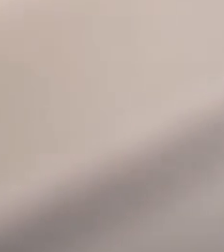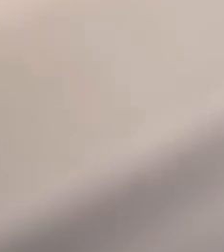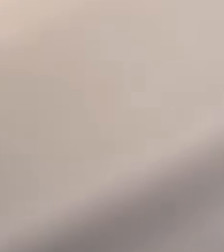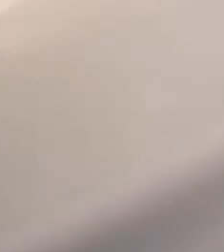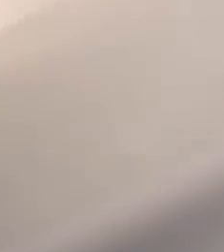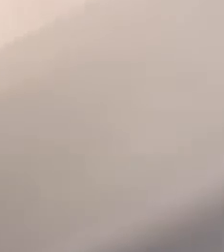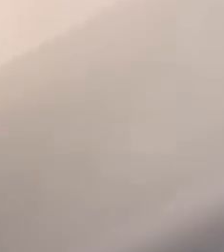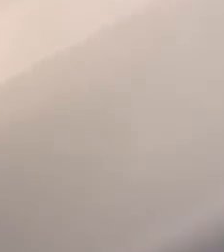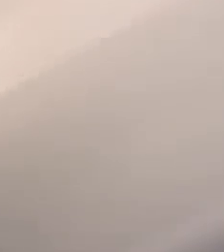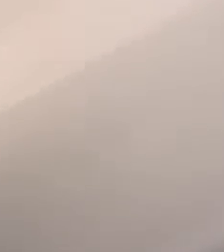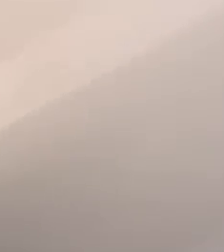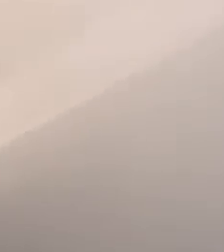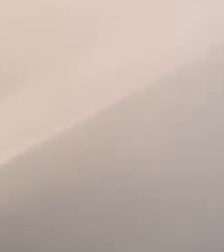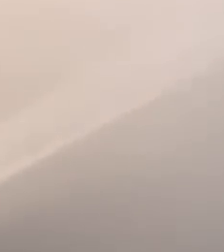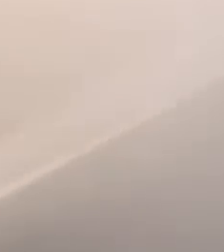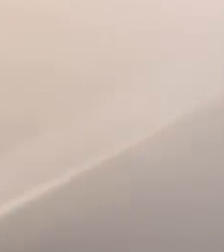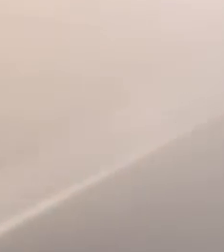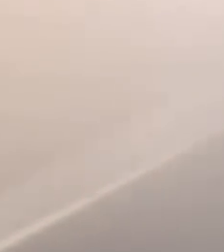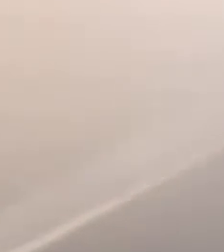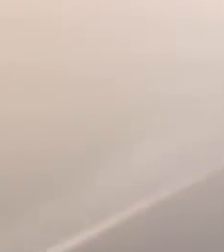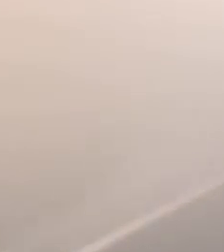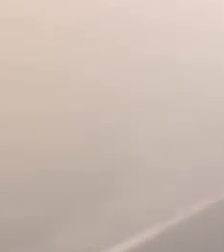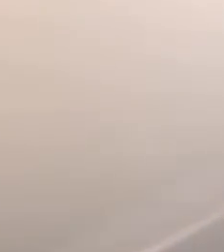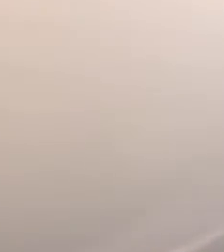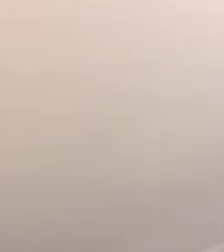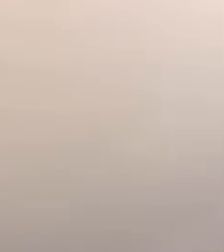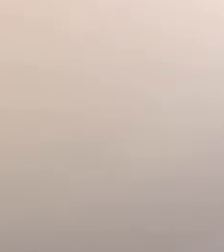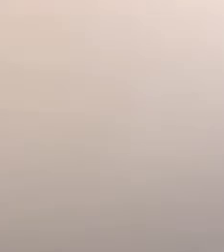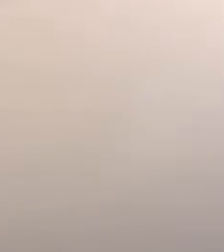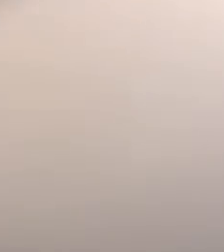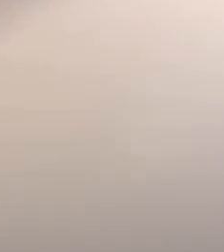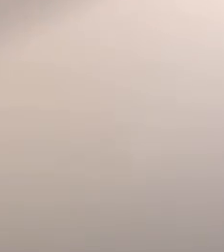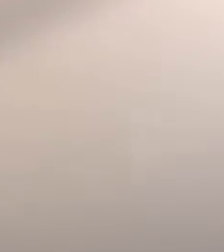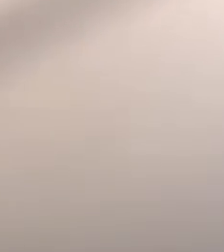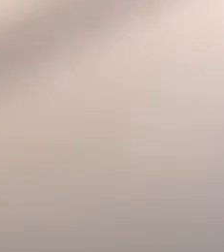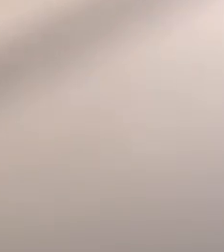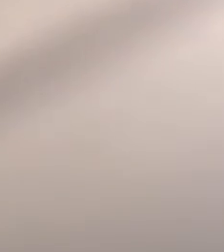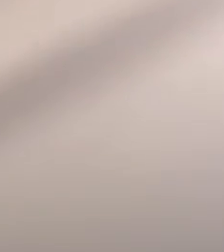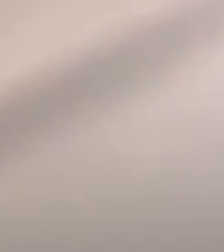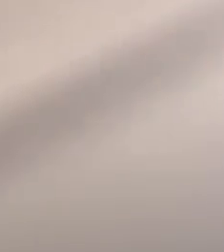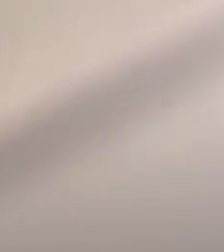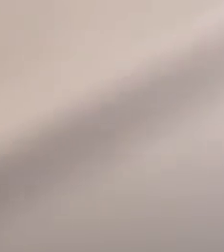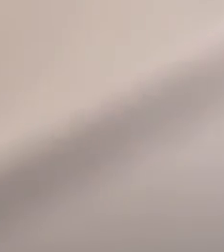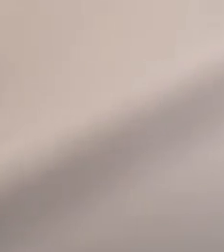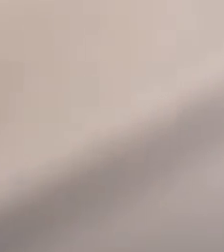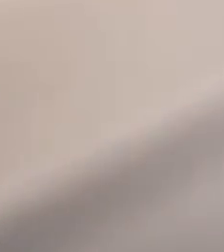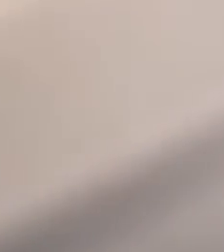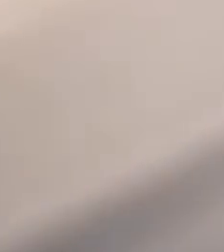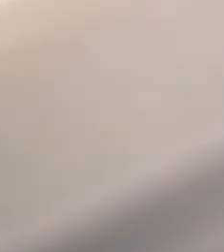YouTube channel. Para sa mga kapuso abroad, pwede nyo rin kaming makasama sa GMA Pinoy